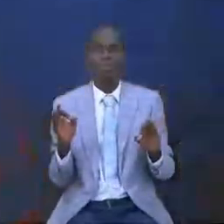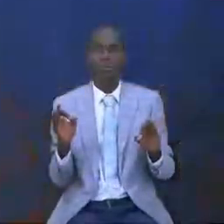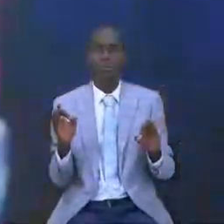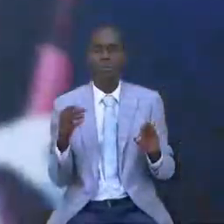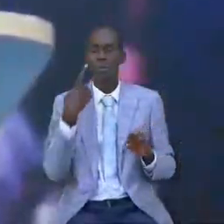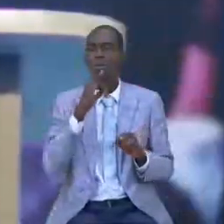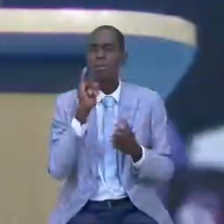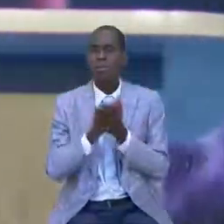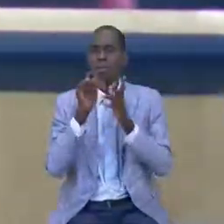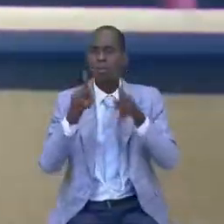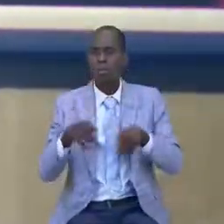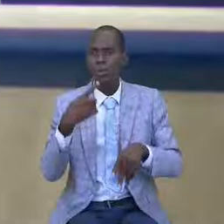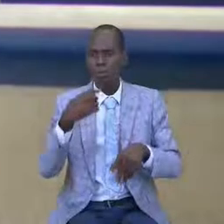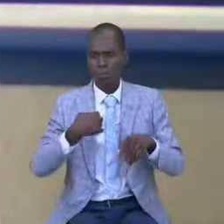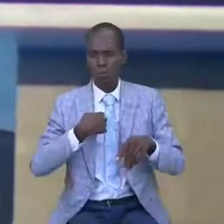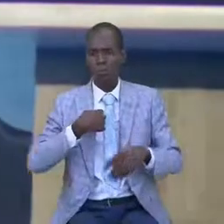sera affranchi.